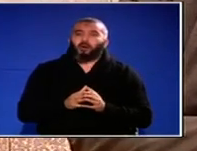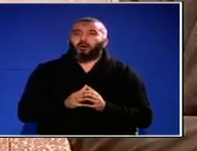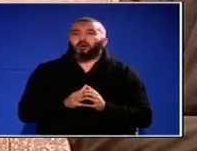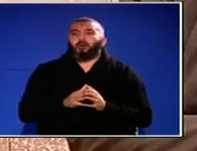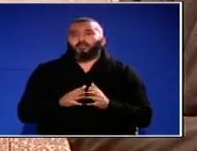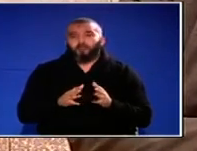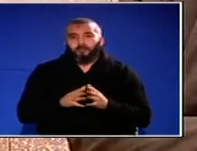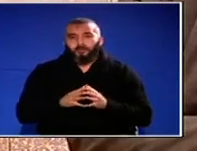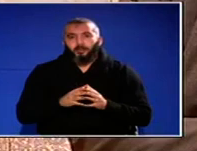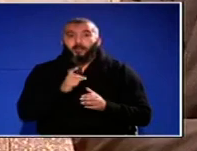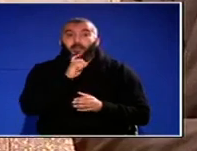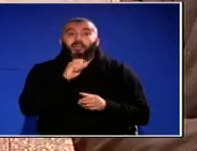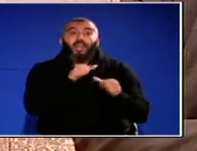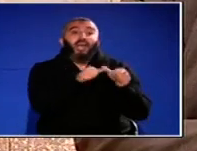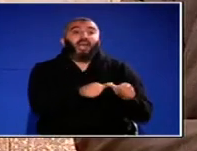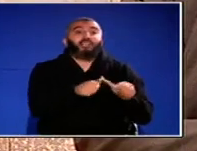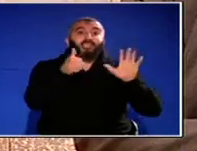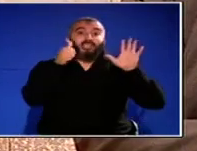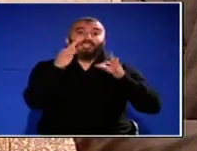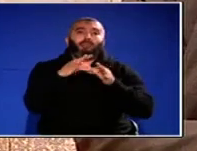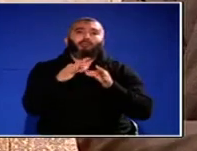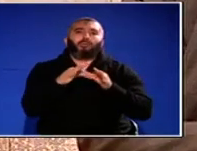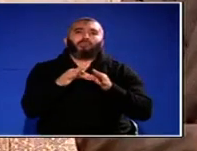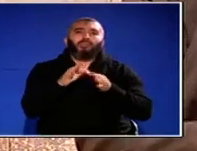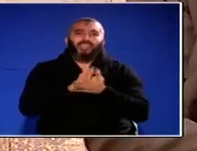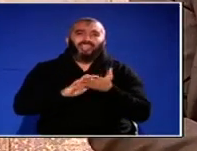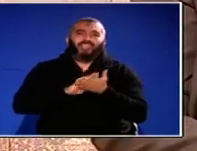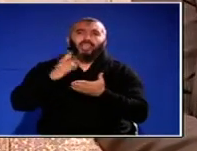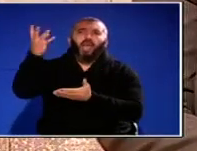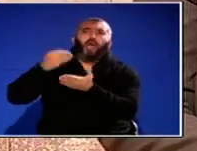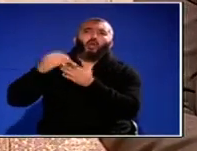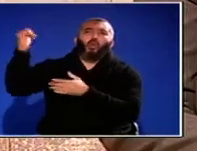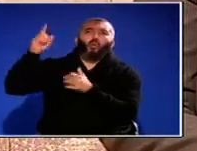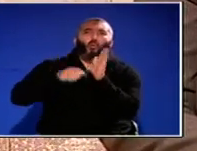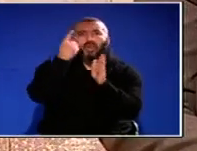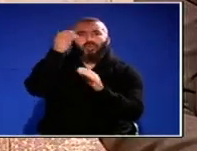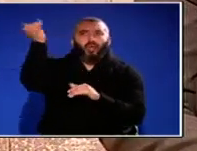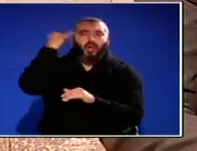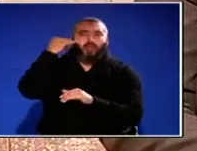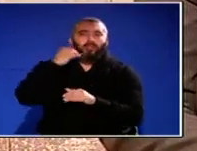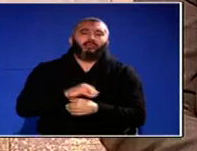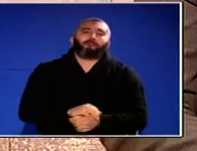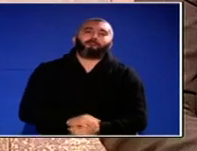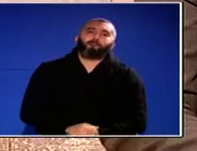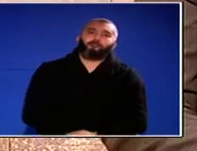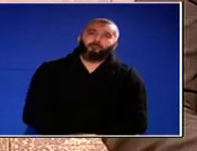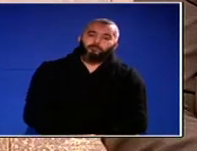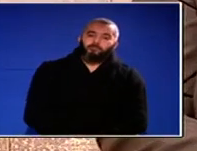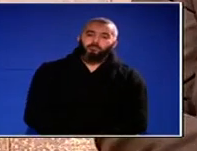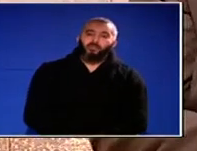المتبقية على الأقل استقبل انشغالا واحدا من هذه الانشغالات نتعلم منها ونطرحها